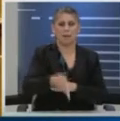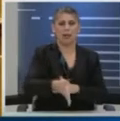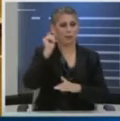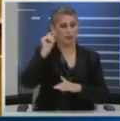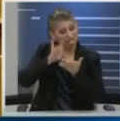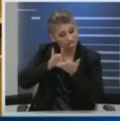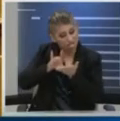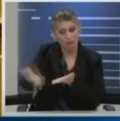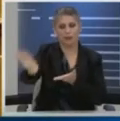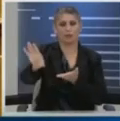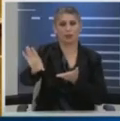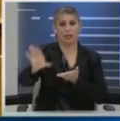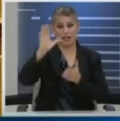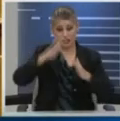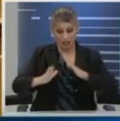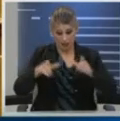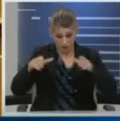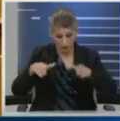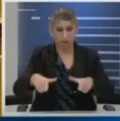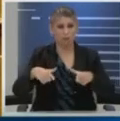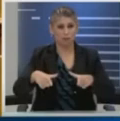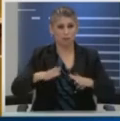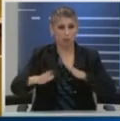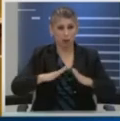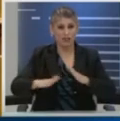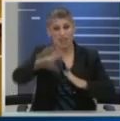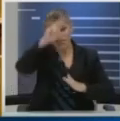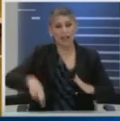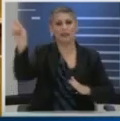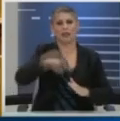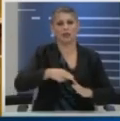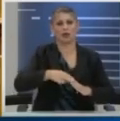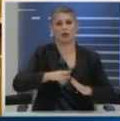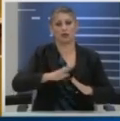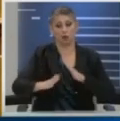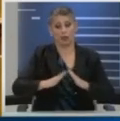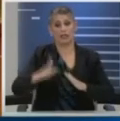Και το άσυλο θα καταργηθεί. Θα καταργηθεί. Δεν θα αλλάξει απλά ο νόμος, θα καταργηθεί.